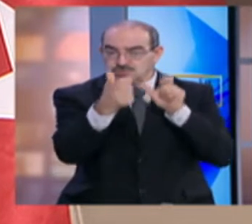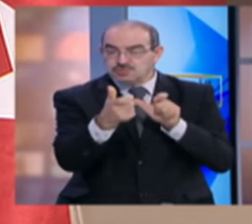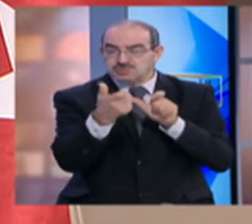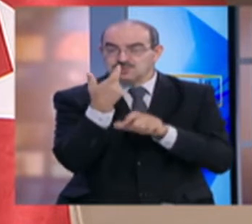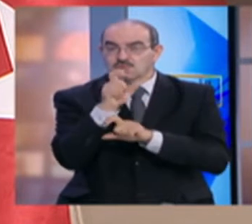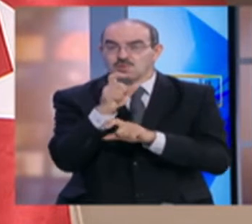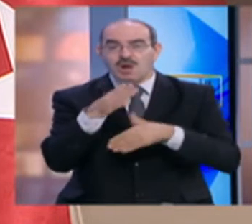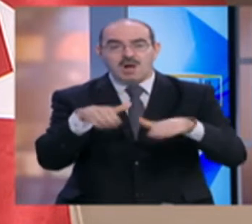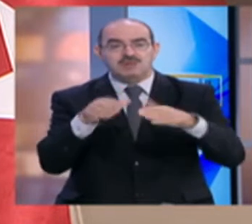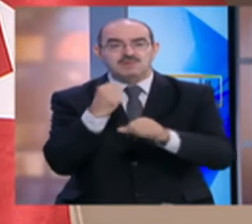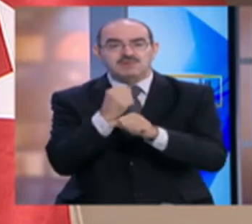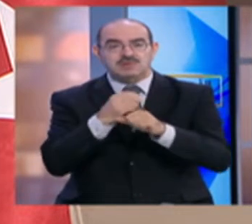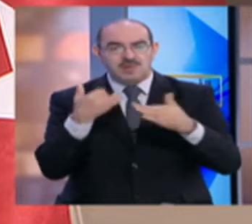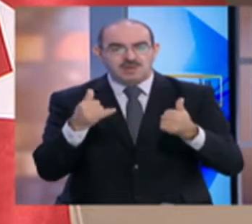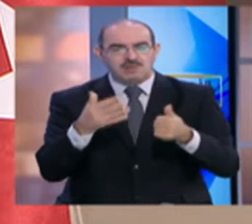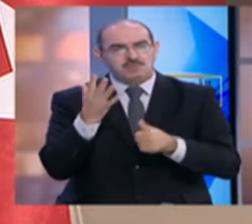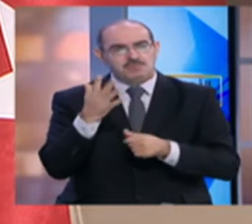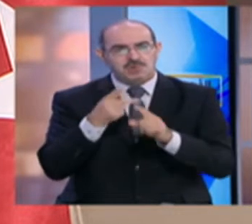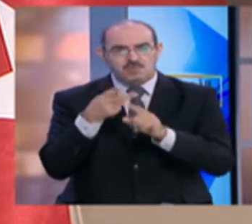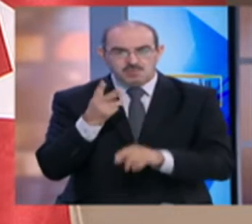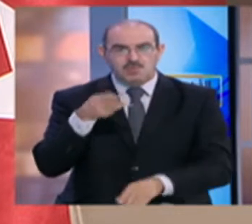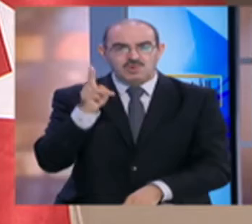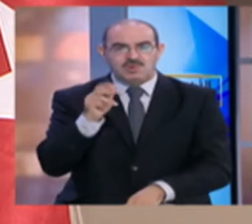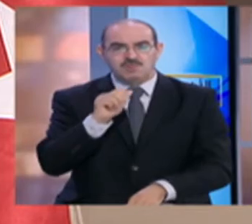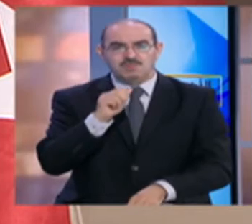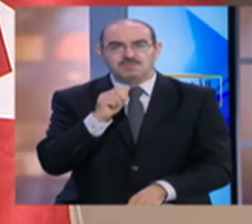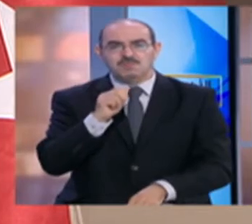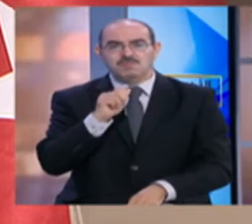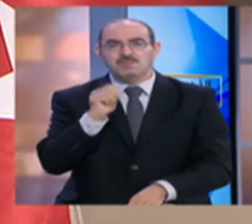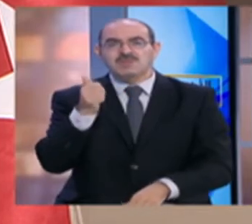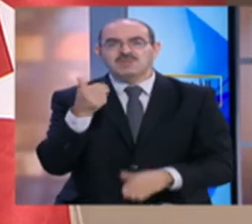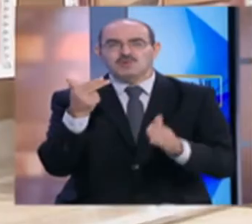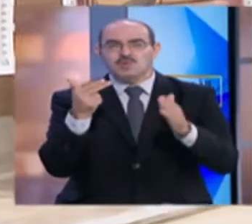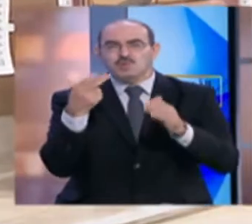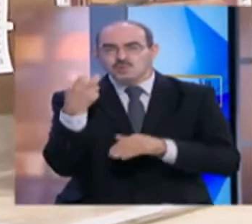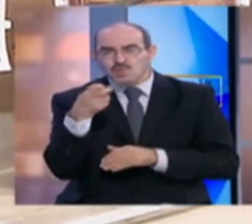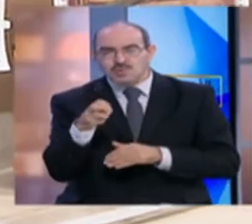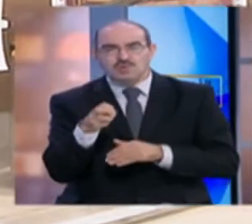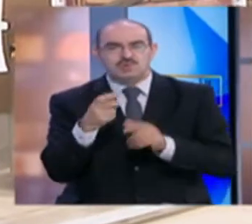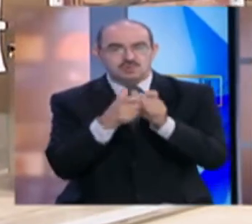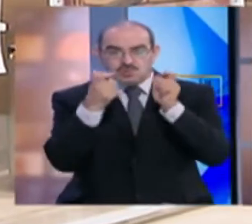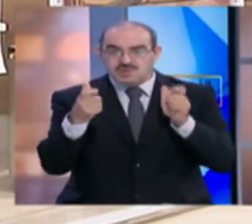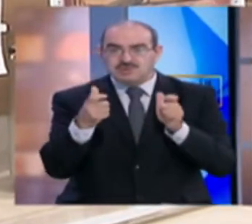التي تنشط بشكل رسمي في الجزائر أكثر من 2500 شركة تركية.